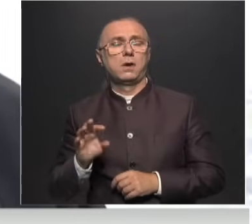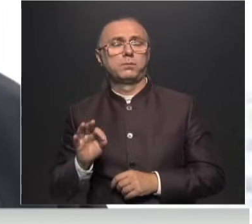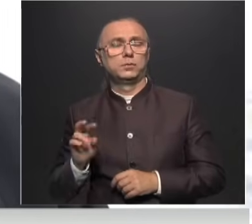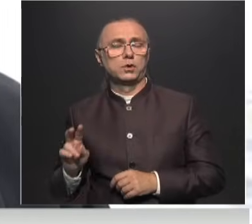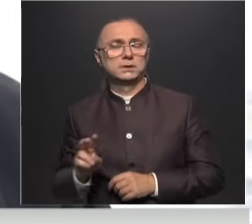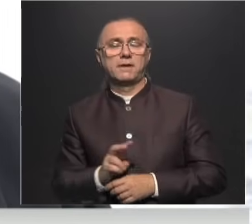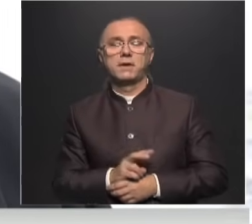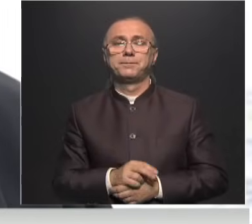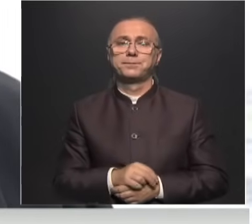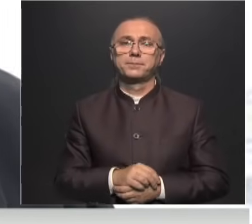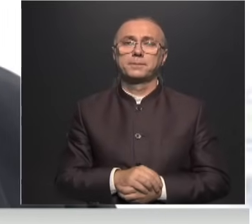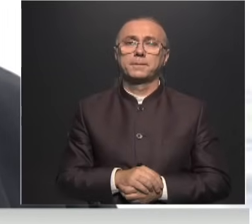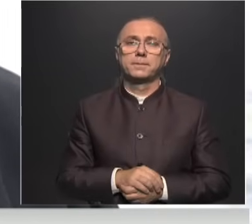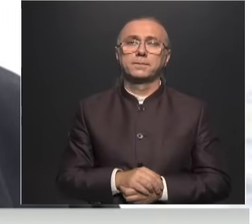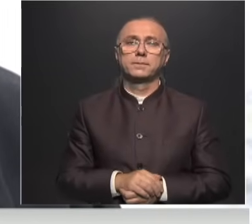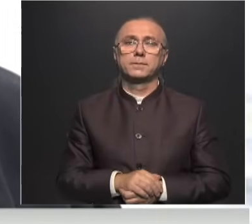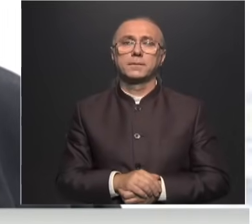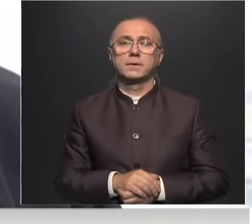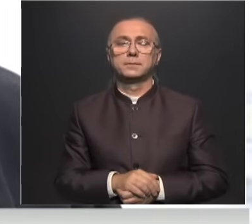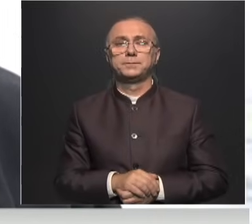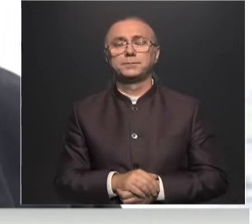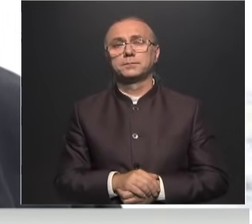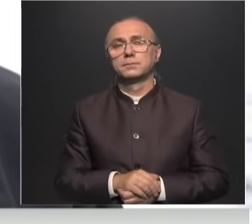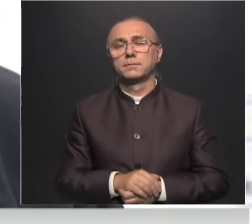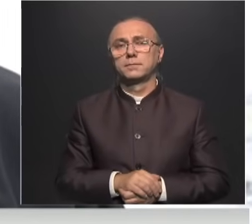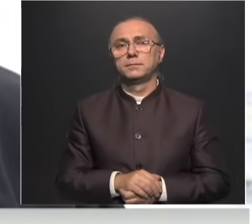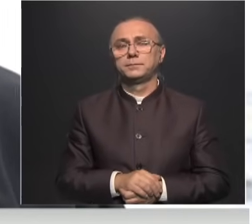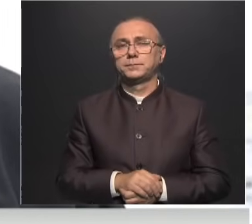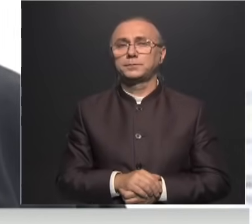Коряжемский вместе с Симоном Сойгинским пришли на